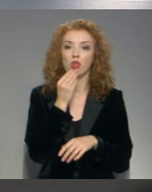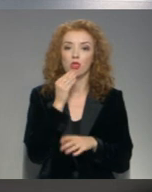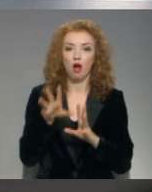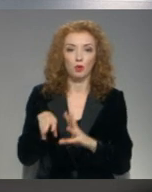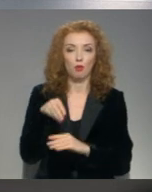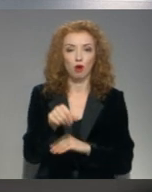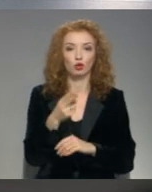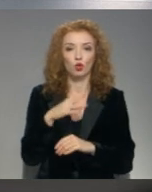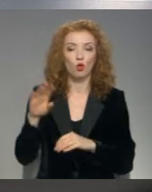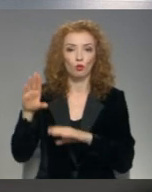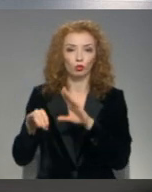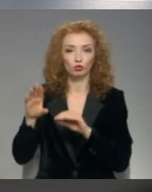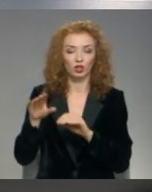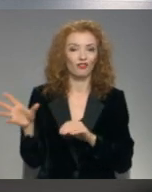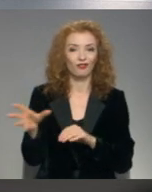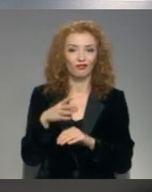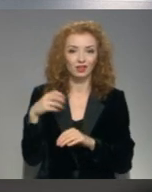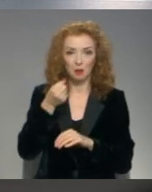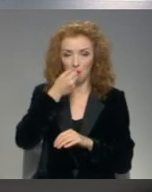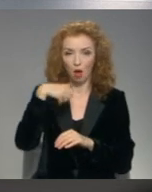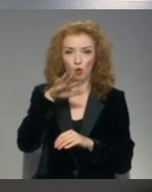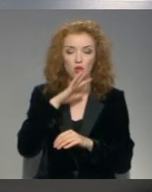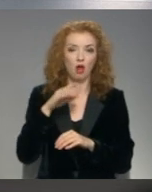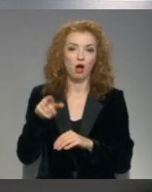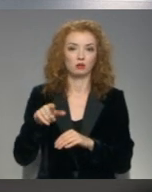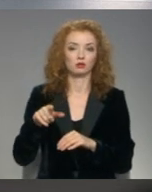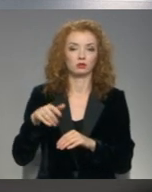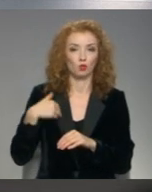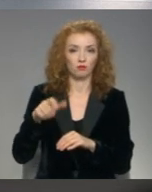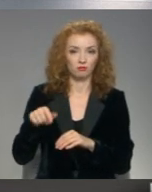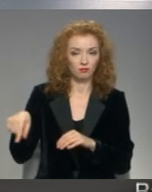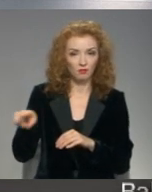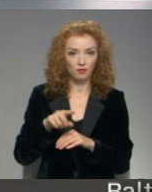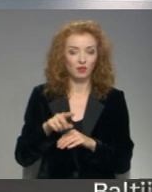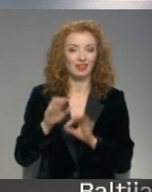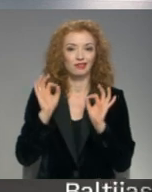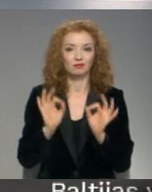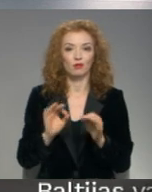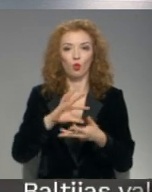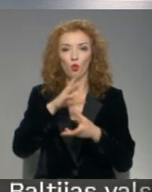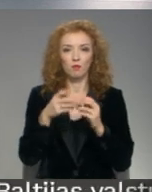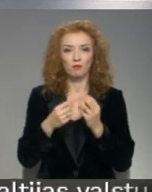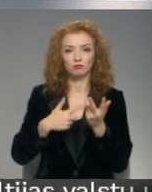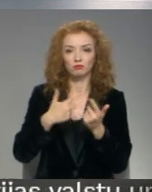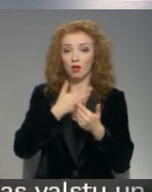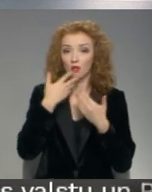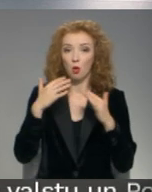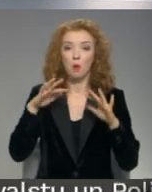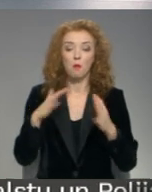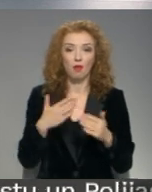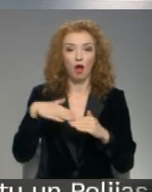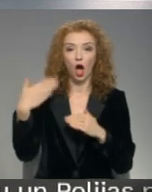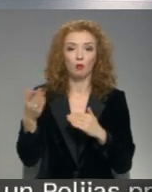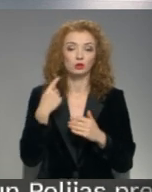apmaksu no budžeta visiem pirmskolas izglītības iestāžu audzēkņiem. Kaut arī vienots uzskaitas nav, pieejamā informācija liecina, ka